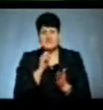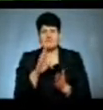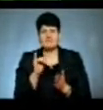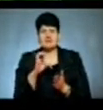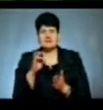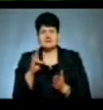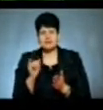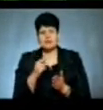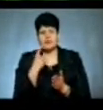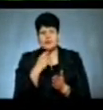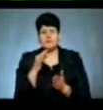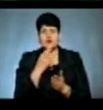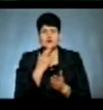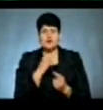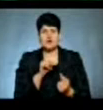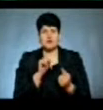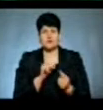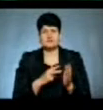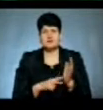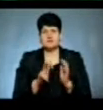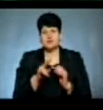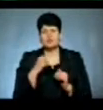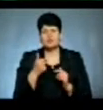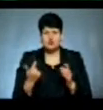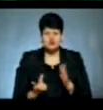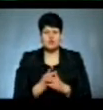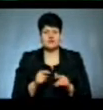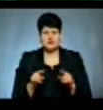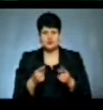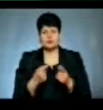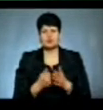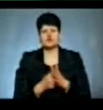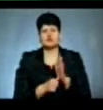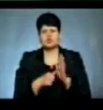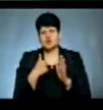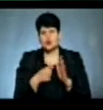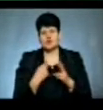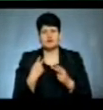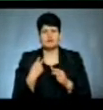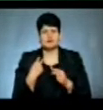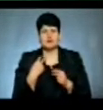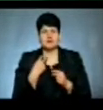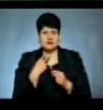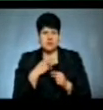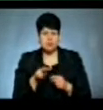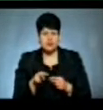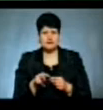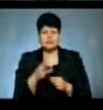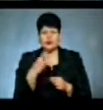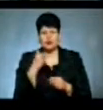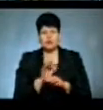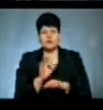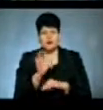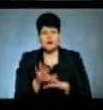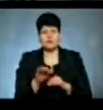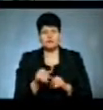про національний опір. У 72-му його знову затримують і засуджують до 6 років таборів та 3 заслання. Потім акції протесту